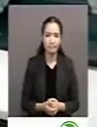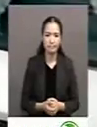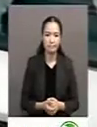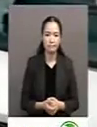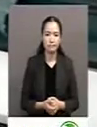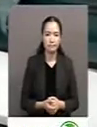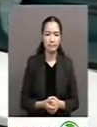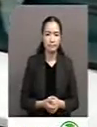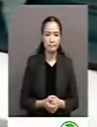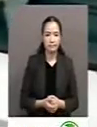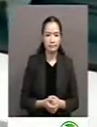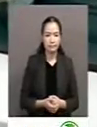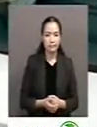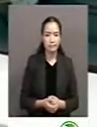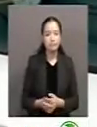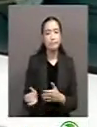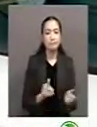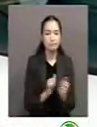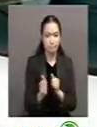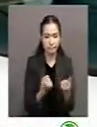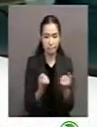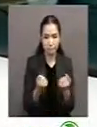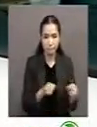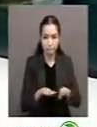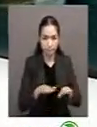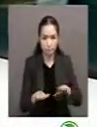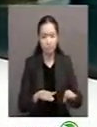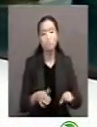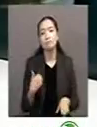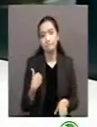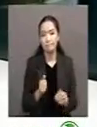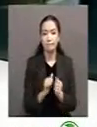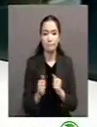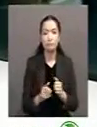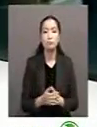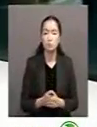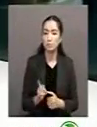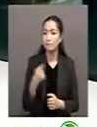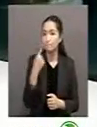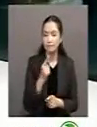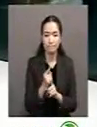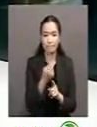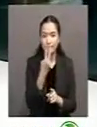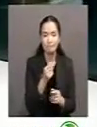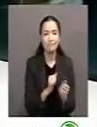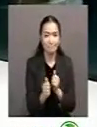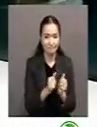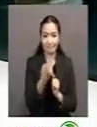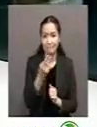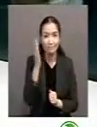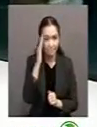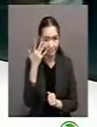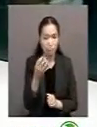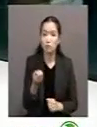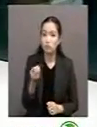มาต่อเนื่องกันที่วงการแข่งขันรถยนต์ฟอร์มูล่าวันหรือว่ารถยนต์สูตรหนึ่งกันหน่อยนะคะถ้าเกิดใครติดตามการแข่งขันก็คงจะพอทราบน